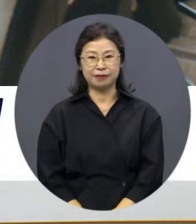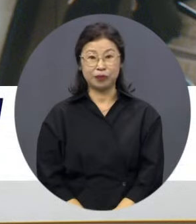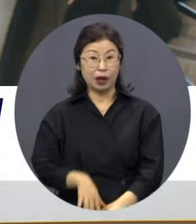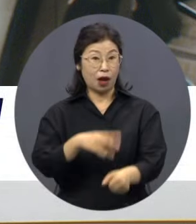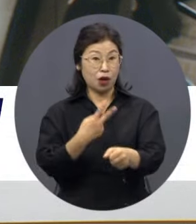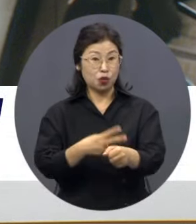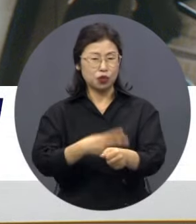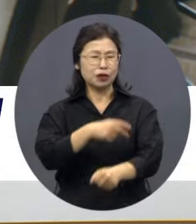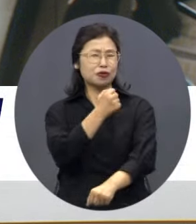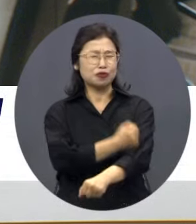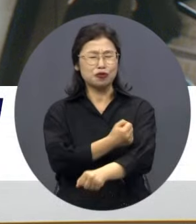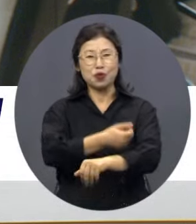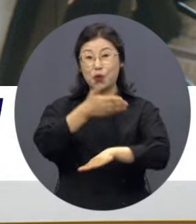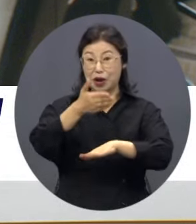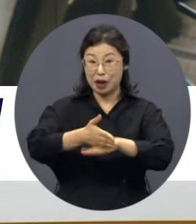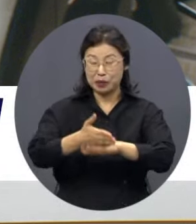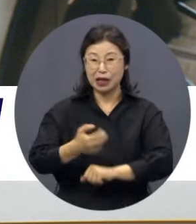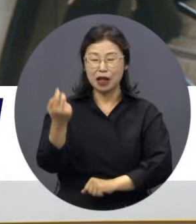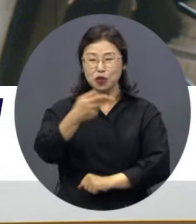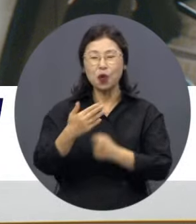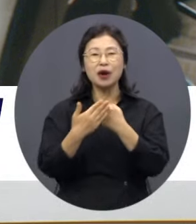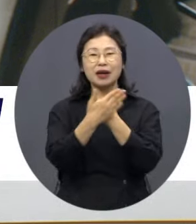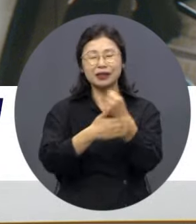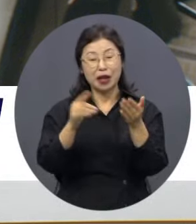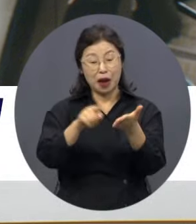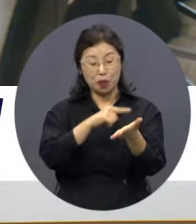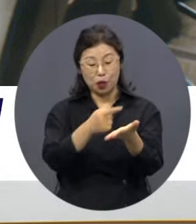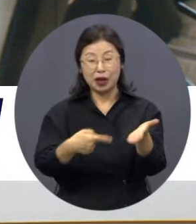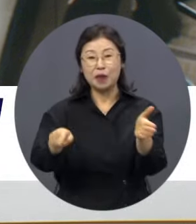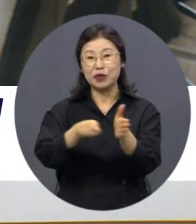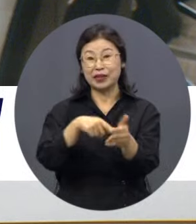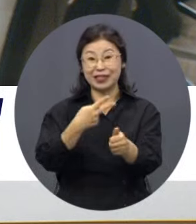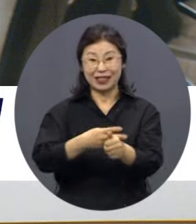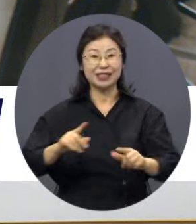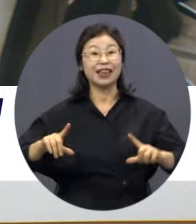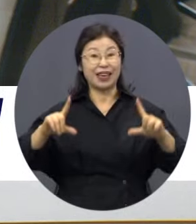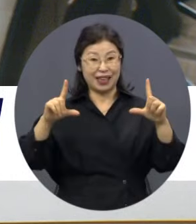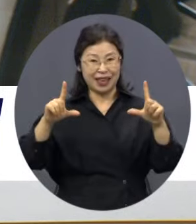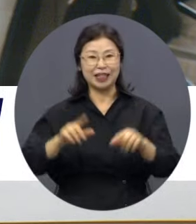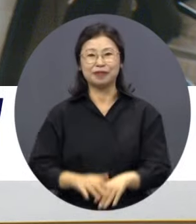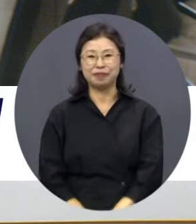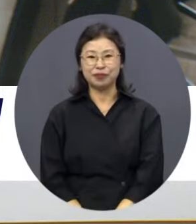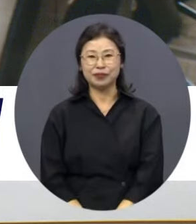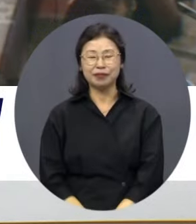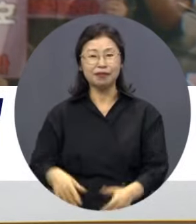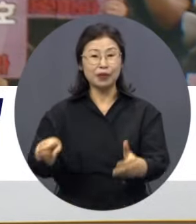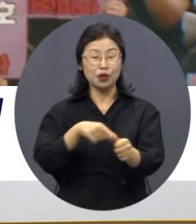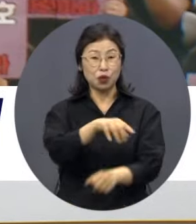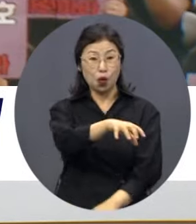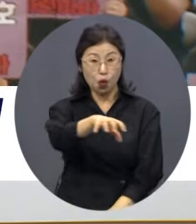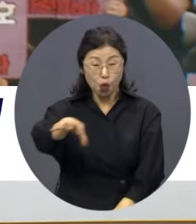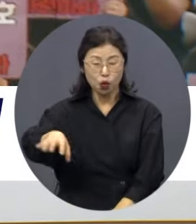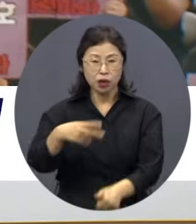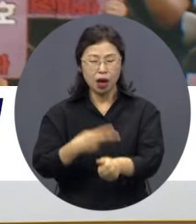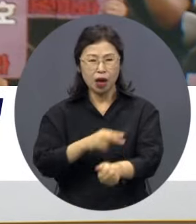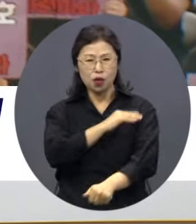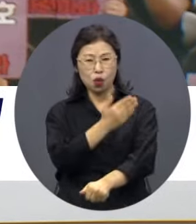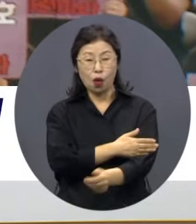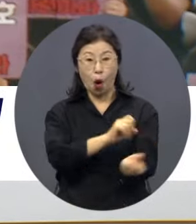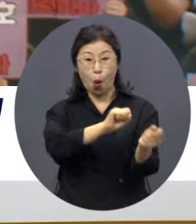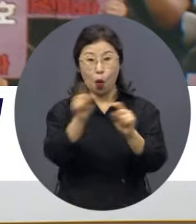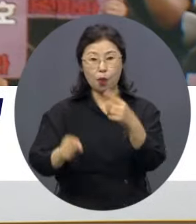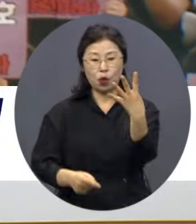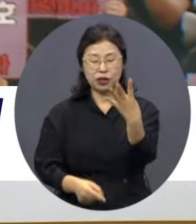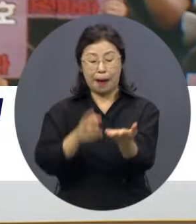교사들의 노고에 감사하고 은혜에 보답하기 위한 스승의 날을 맞았는데요 교육 현장에서는 교권 회복